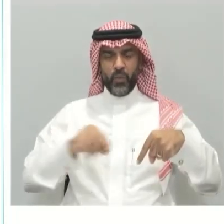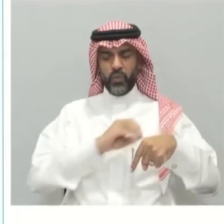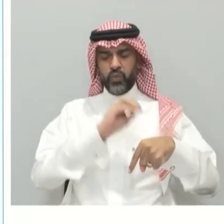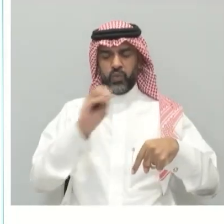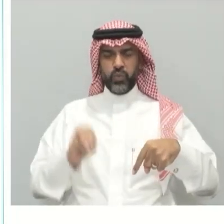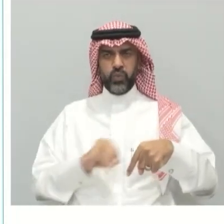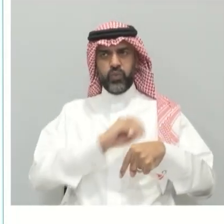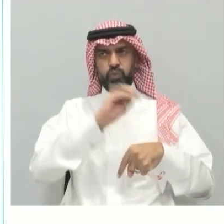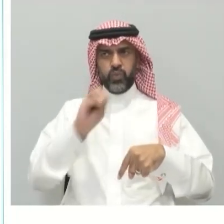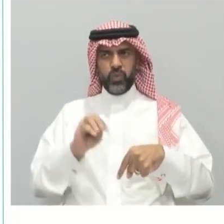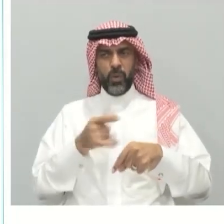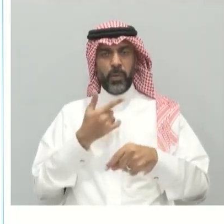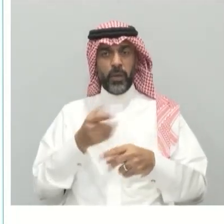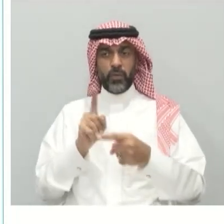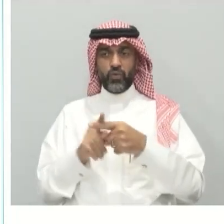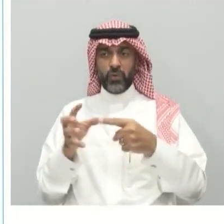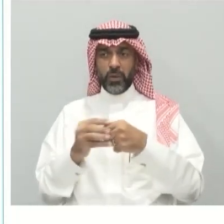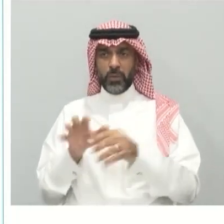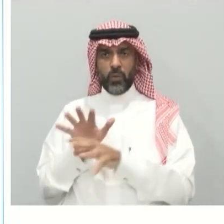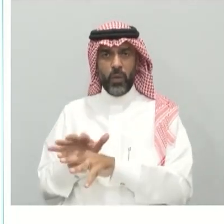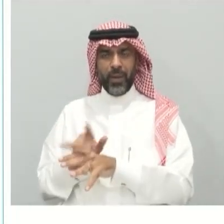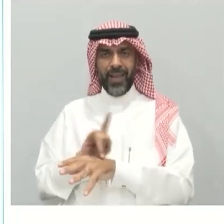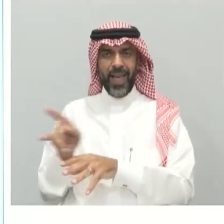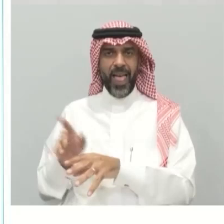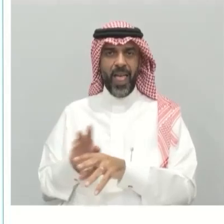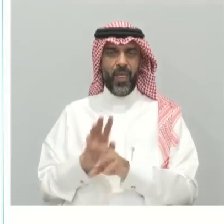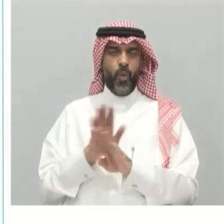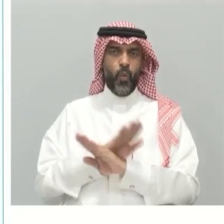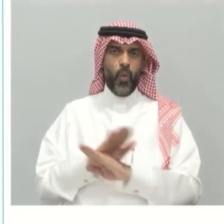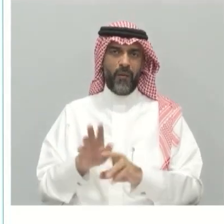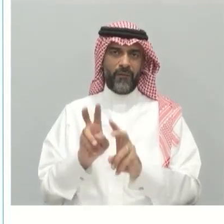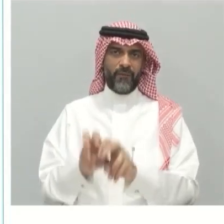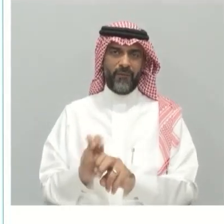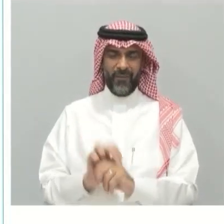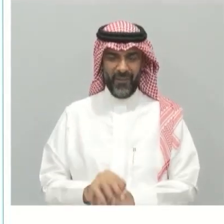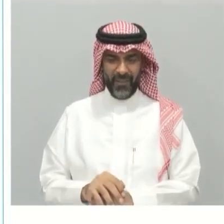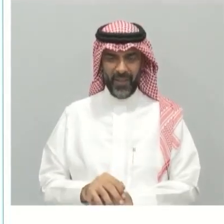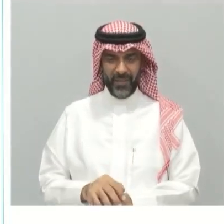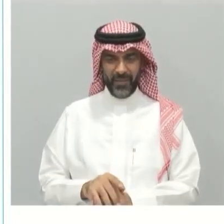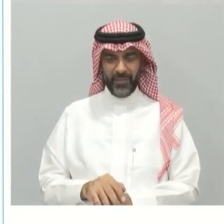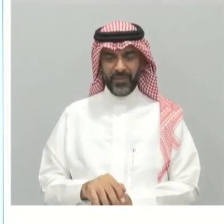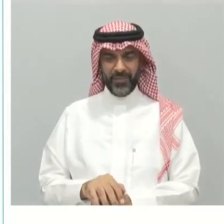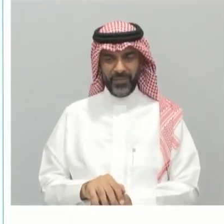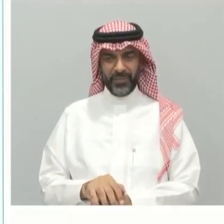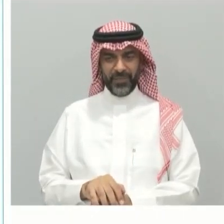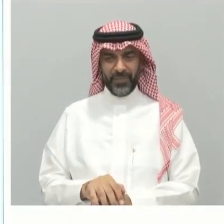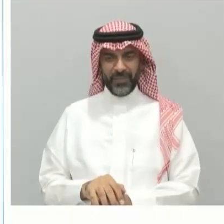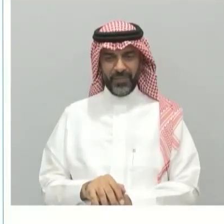تنتقل او سوف ينقل من خلالها الايونات الموجبه والسالبه بين قطبي